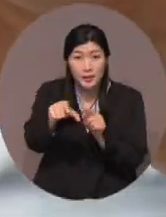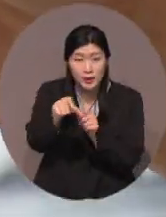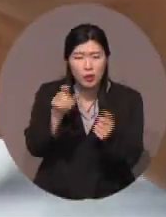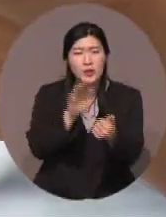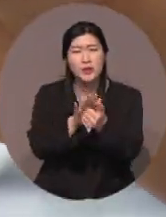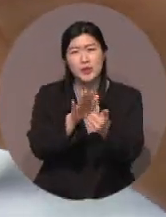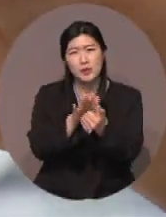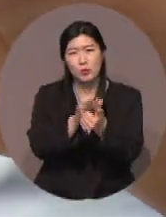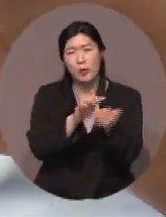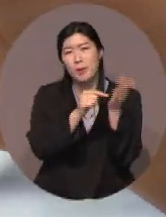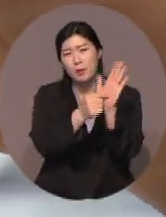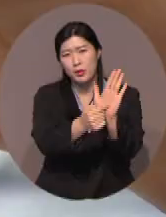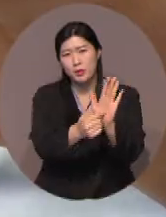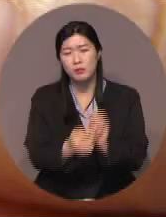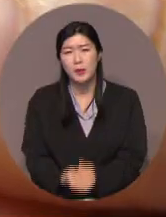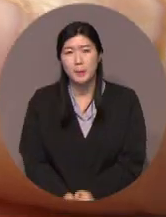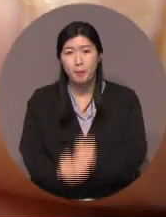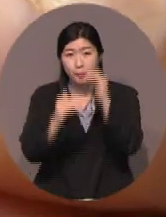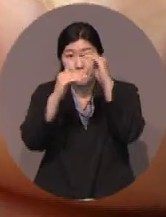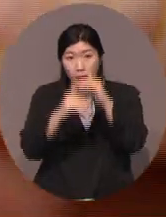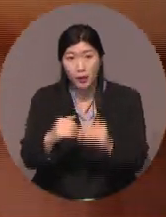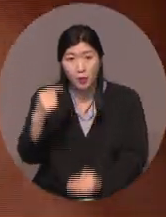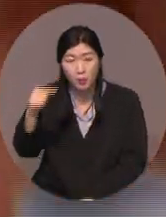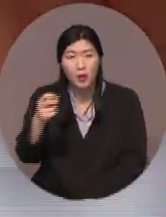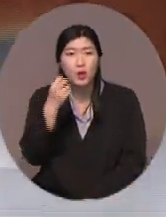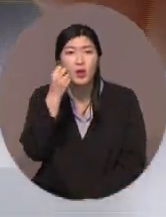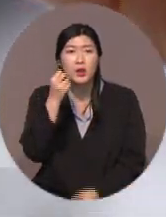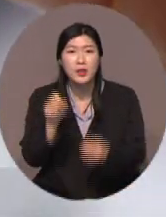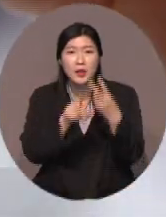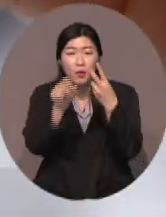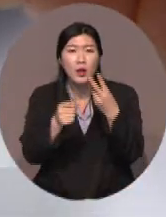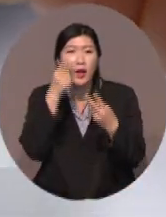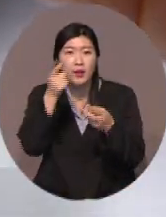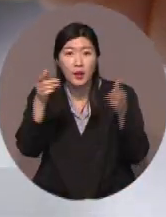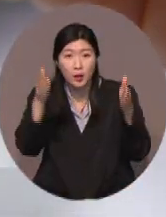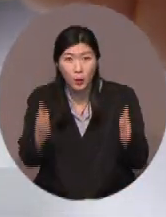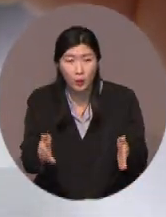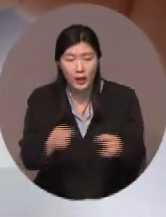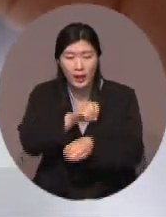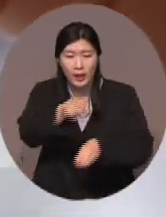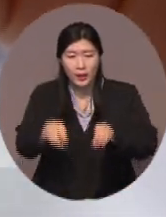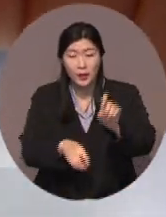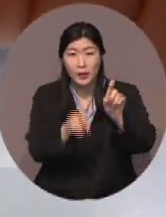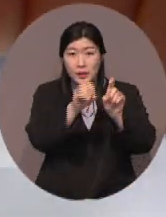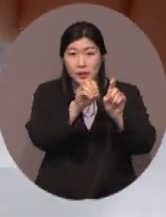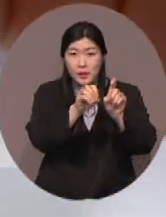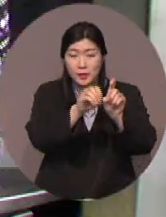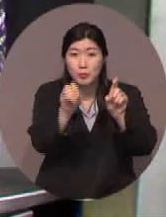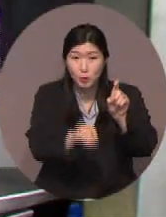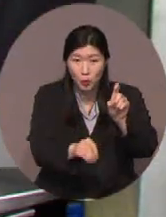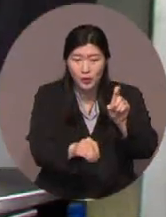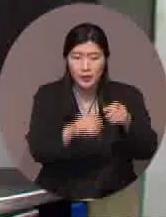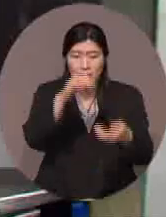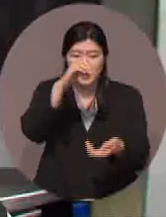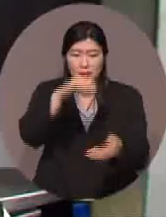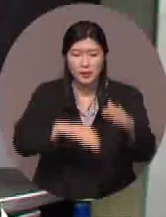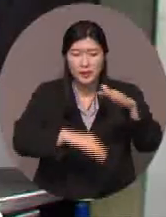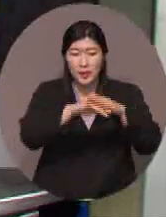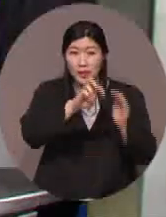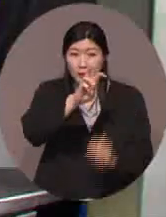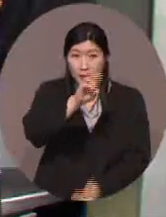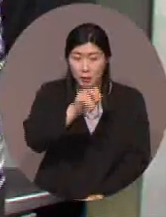활용한 지원책을 내놨습니다 2월 한 달 동안 10% 캐시백 지급한도를 기존 30만원에서